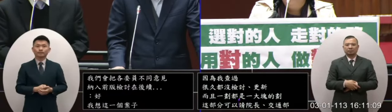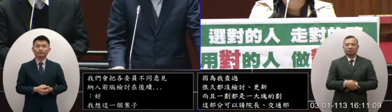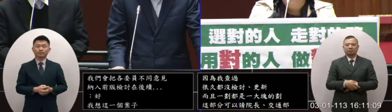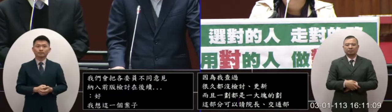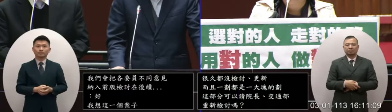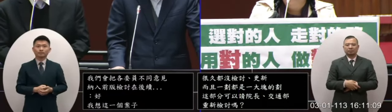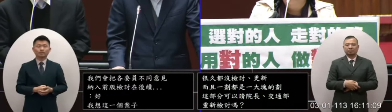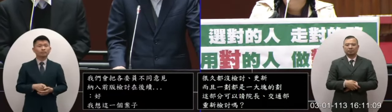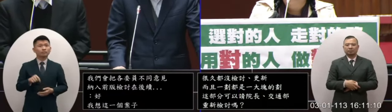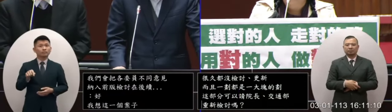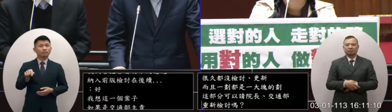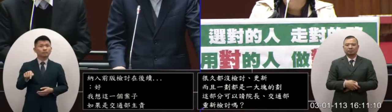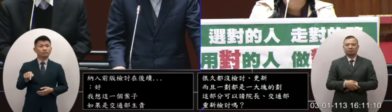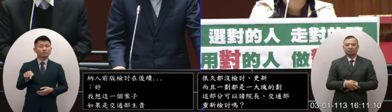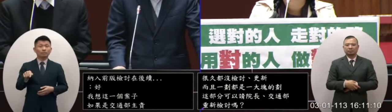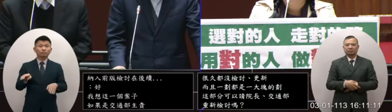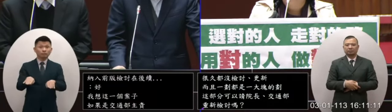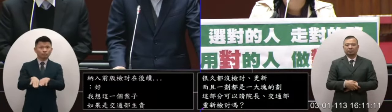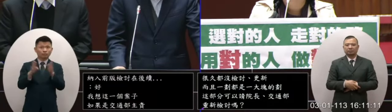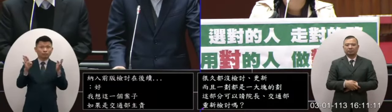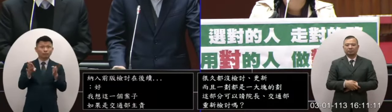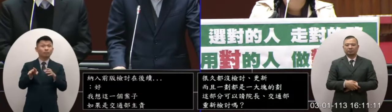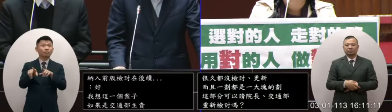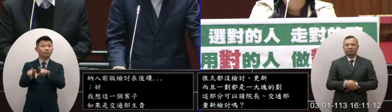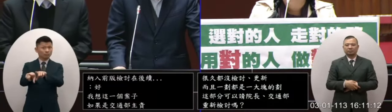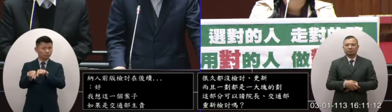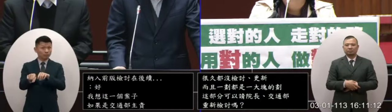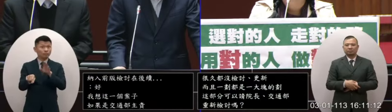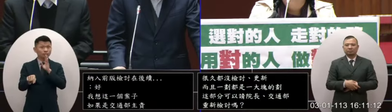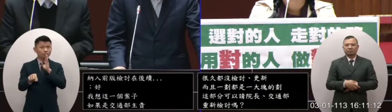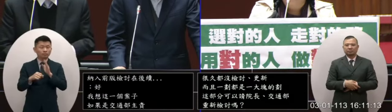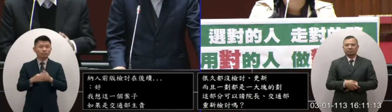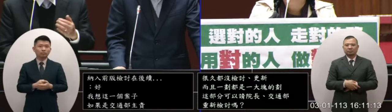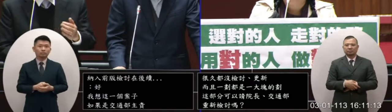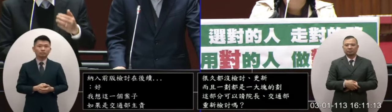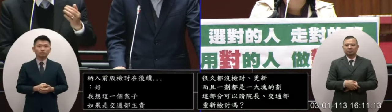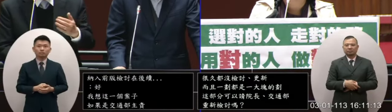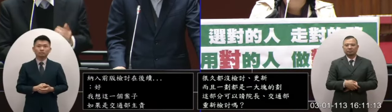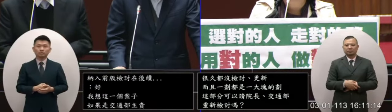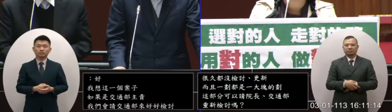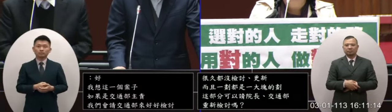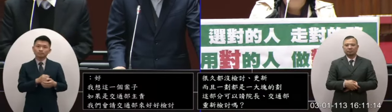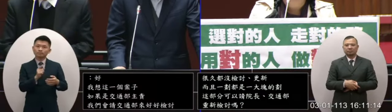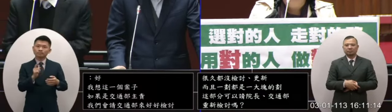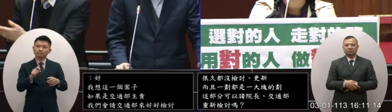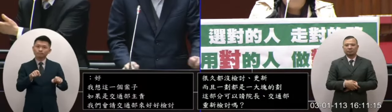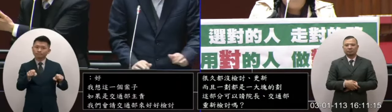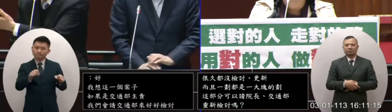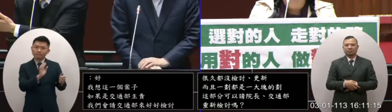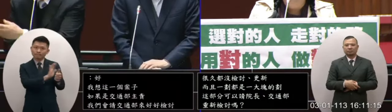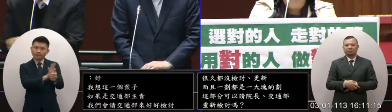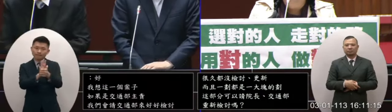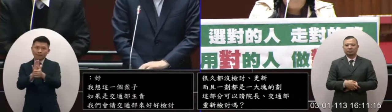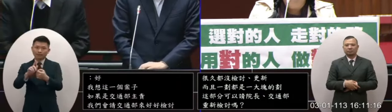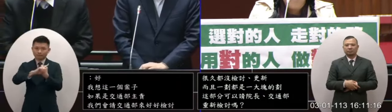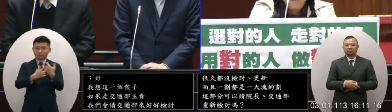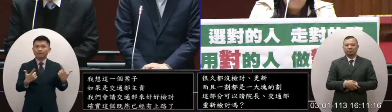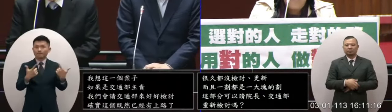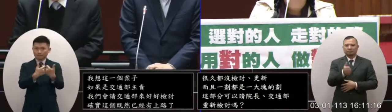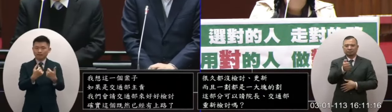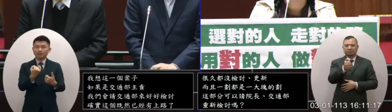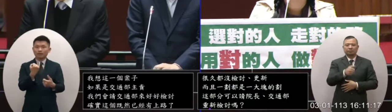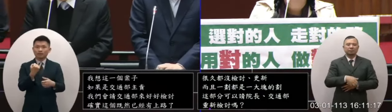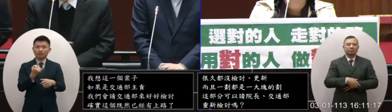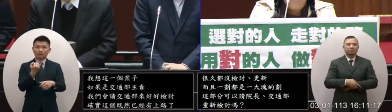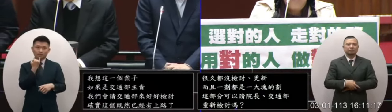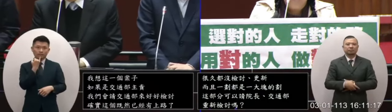既然已经有上路了就应该看怎么样来让更多的人合法化。那 谢谢。好，谢谢。